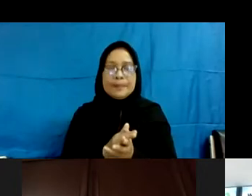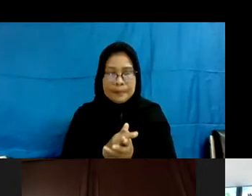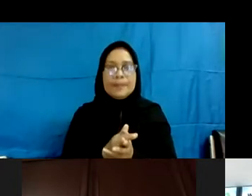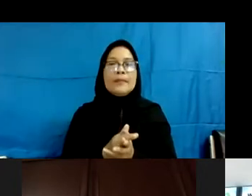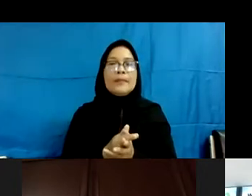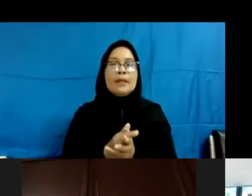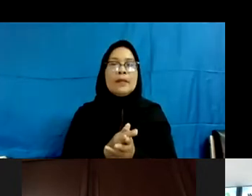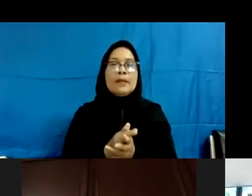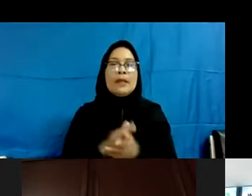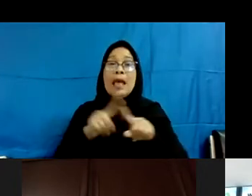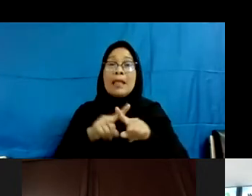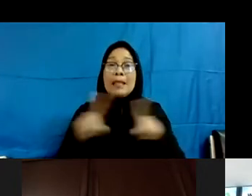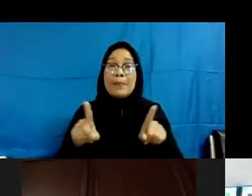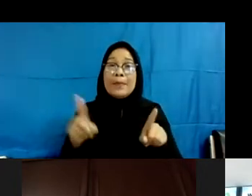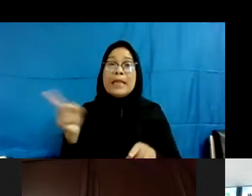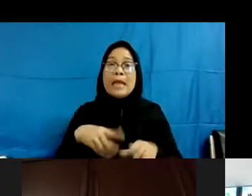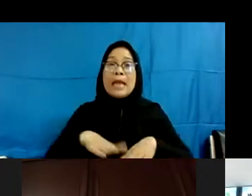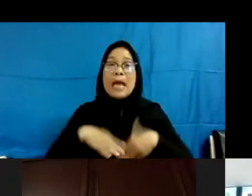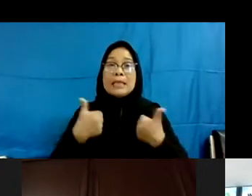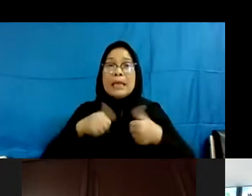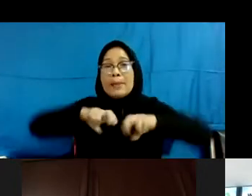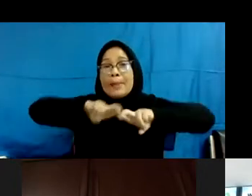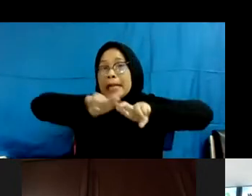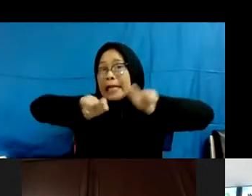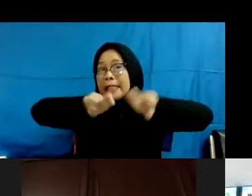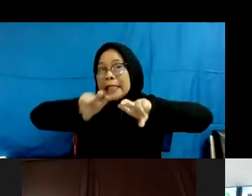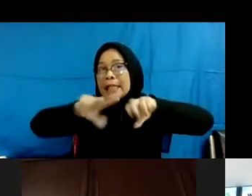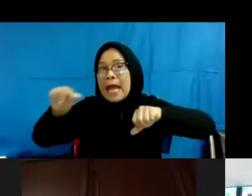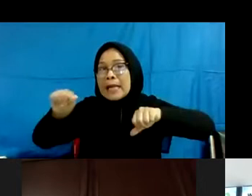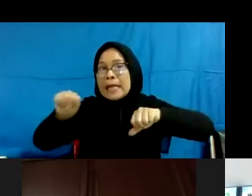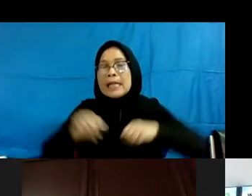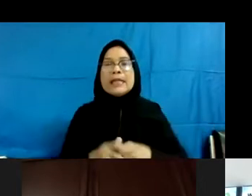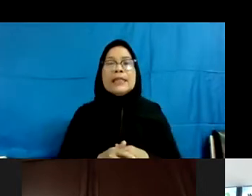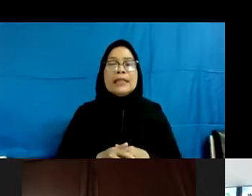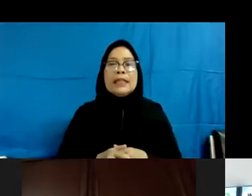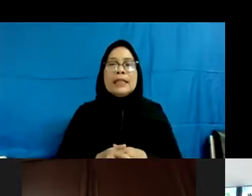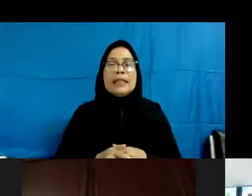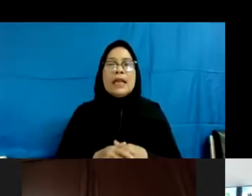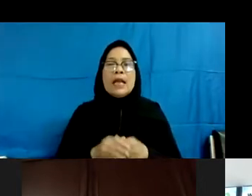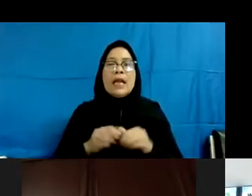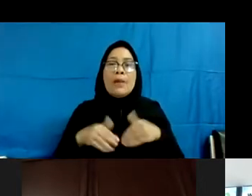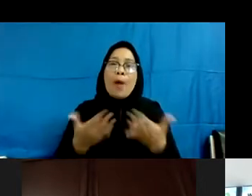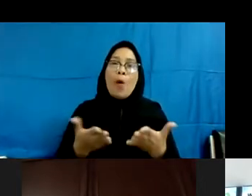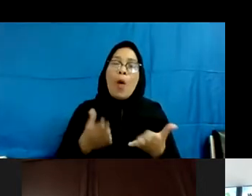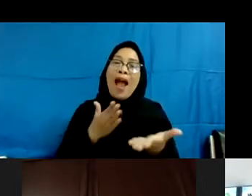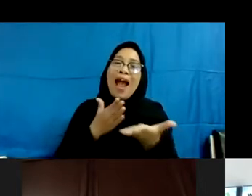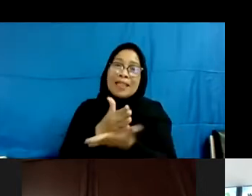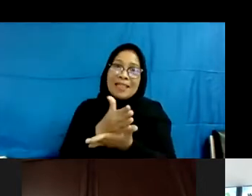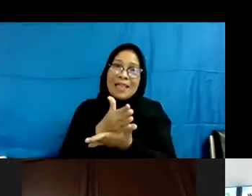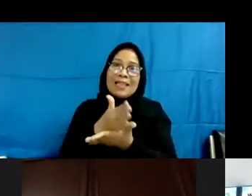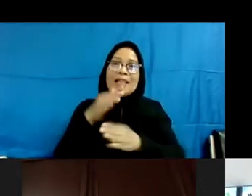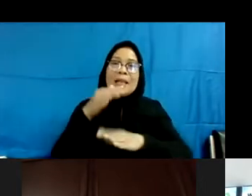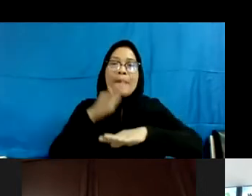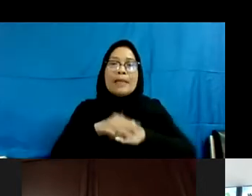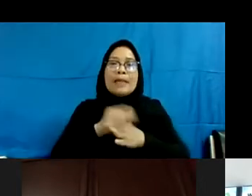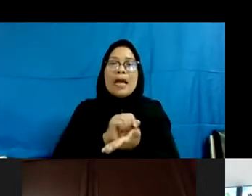Tapi dari hasil penelitian itu, seperti yang disampaikan oleh Pak Dirjen tadi pagi, bahwa akses pada